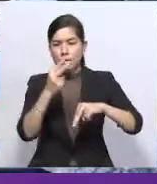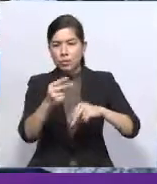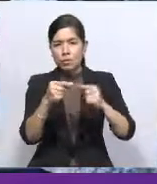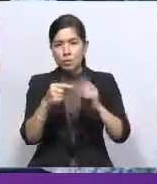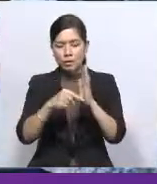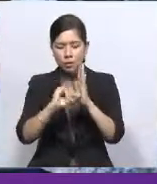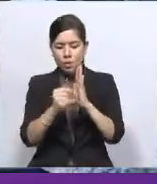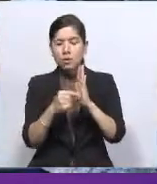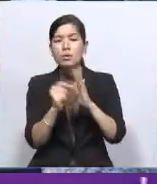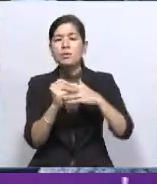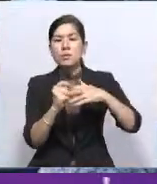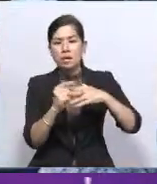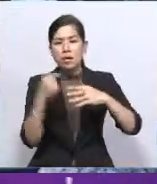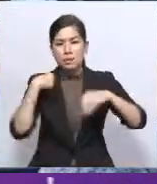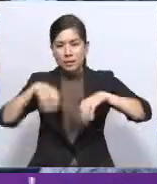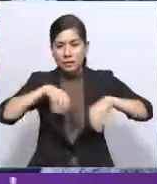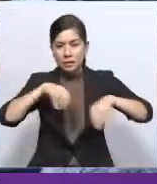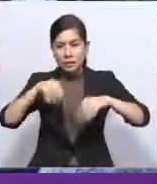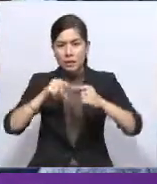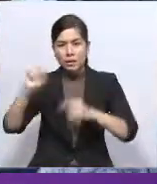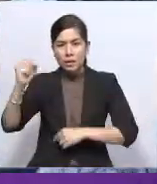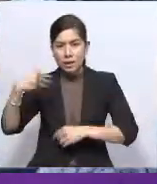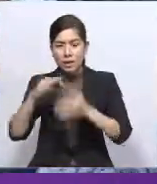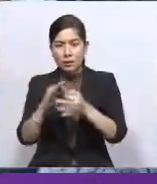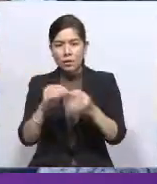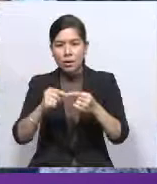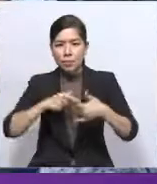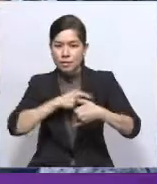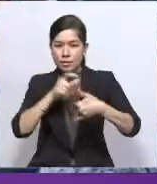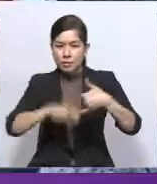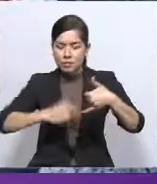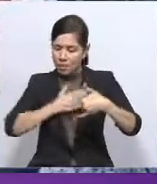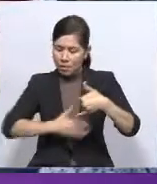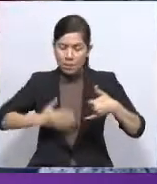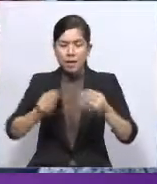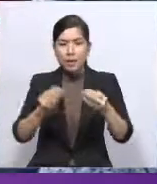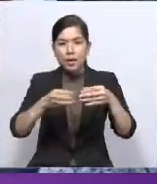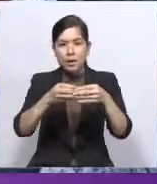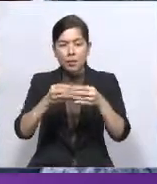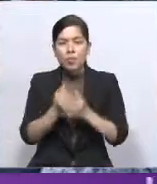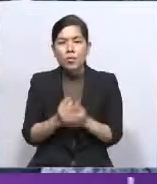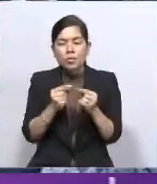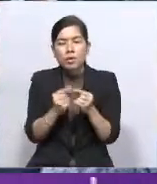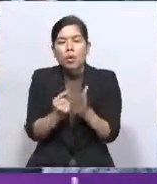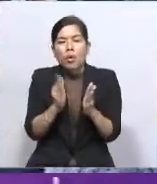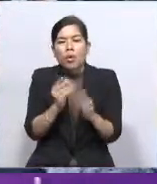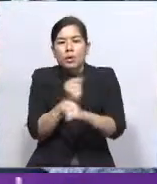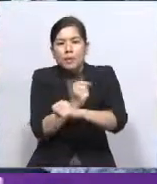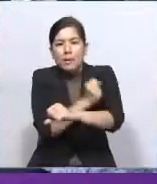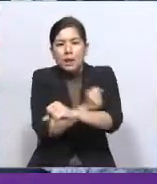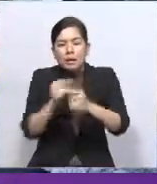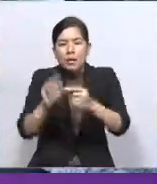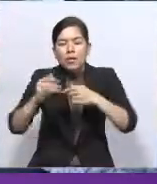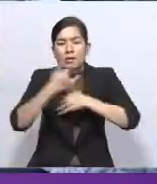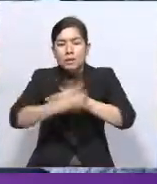ทรสาครนะครับติดตามการจัดสวัสดิการด้านสุขภาพให้กับแรงงานต่างด้าวรวมทั้งได้เดินทางมาที่ศูนย์วันสต็อปเซอร์วิสที่โรงพยาบาลสมุทรส